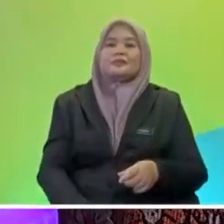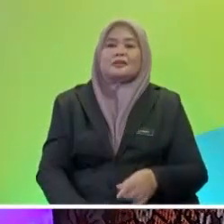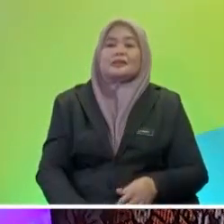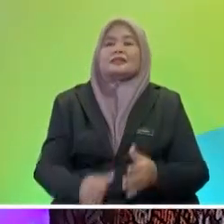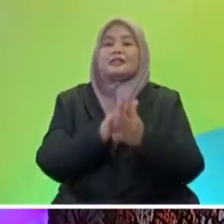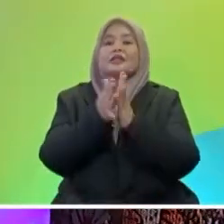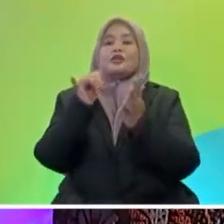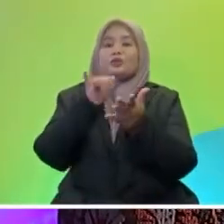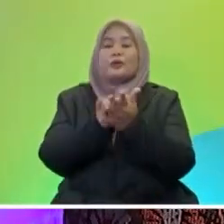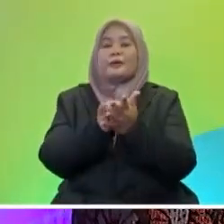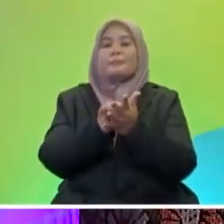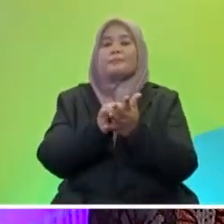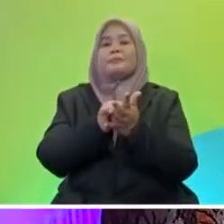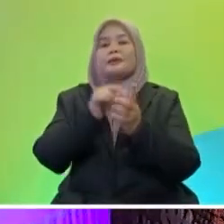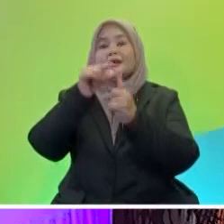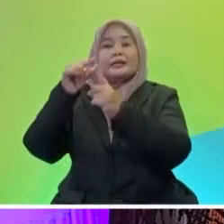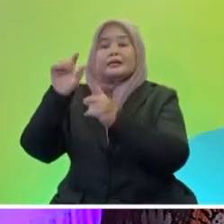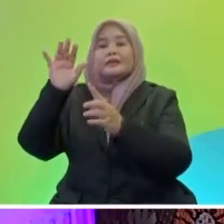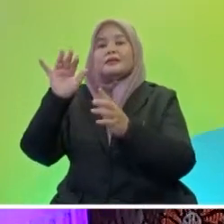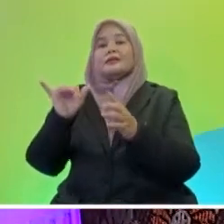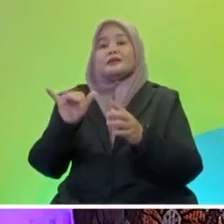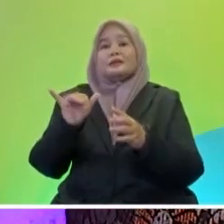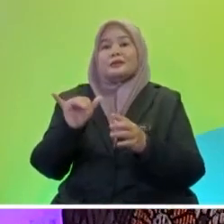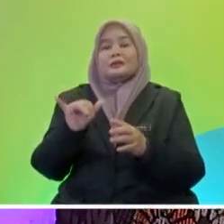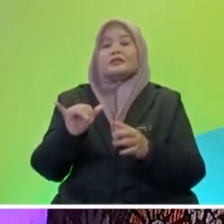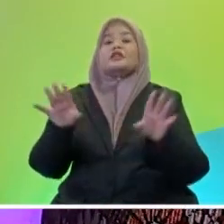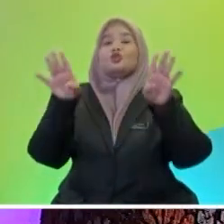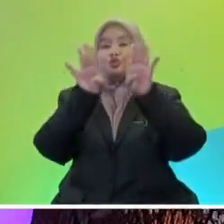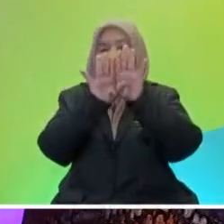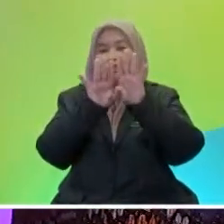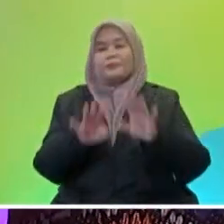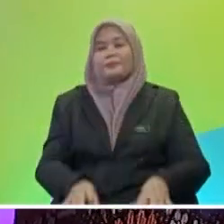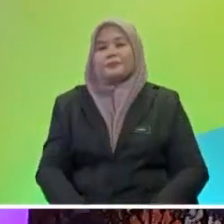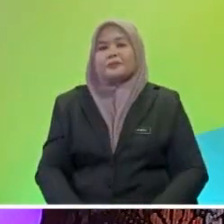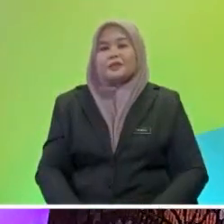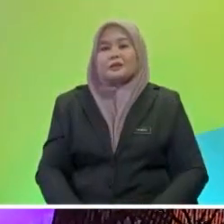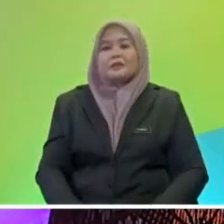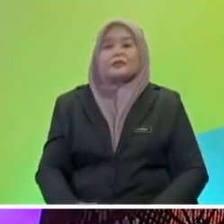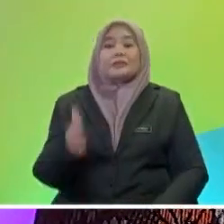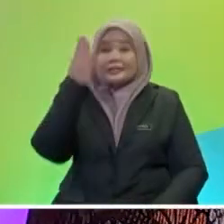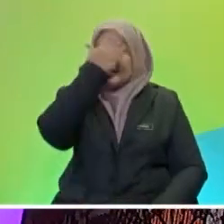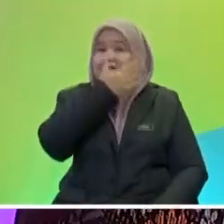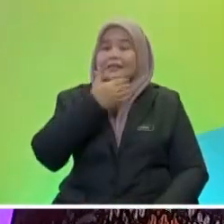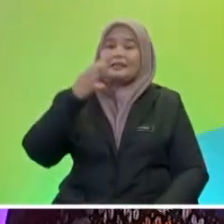jadi itu adalah perkataan yang terdiri dari suku kata tertutup kemudian cantik